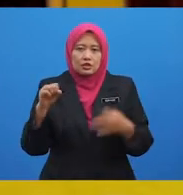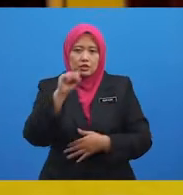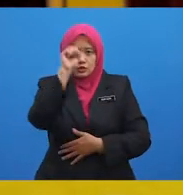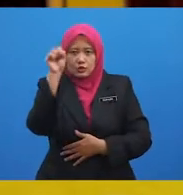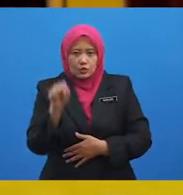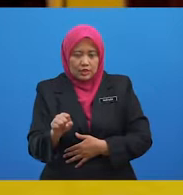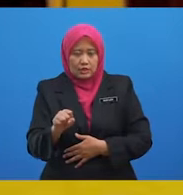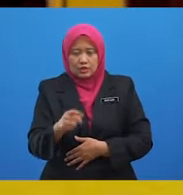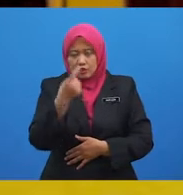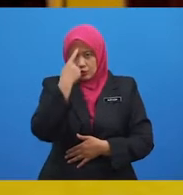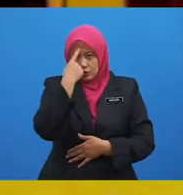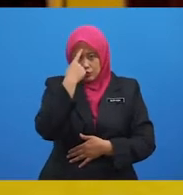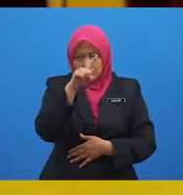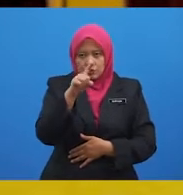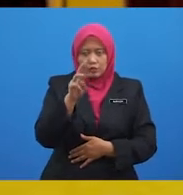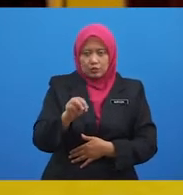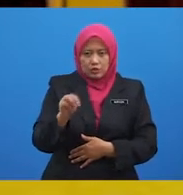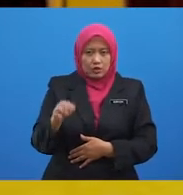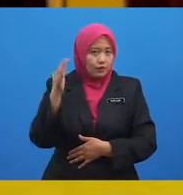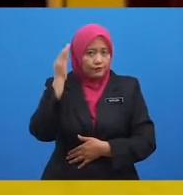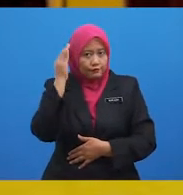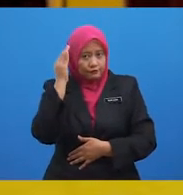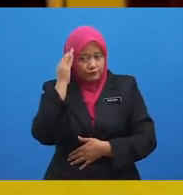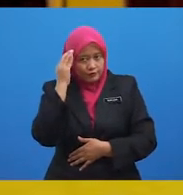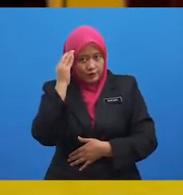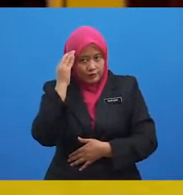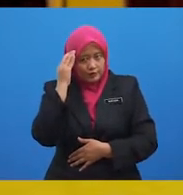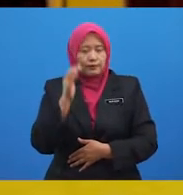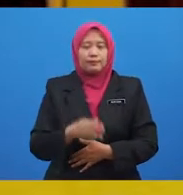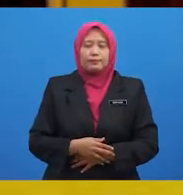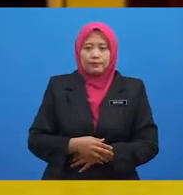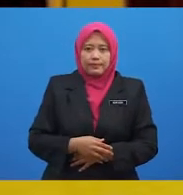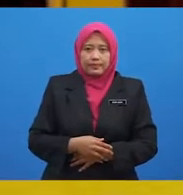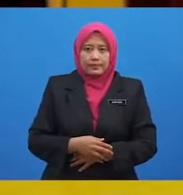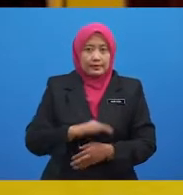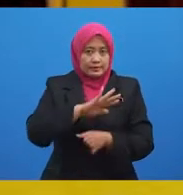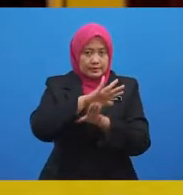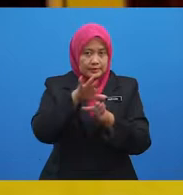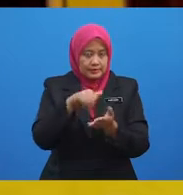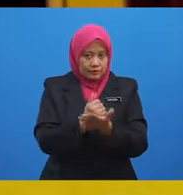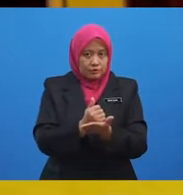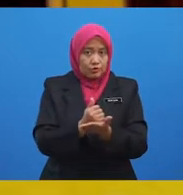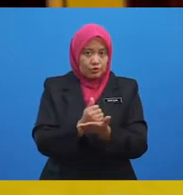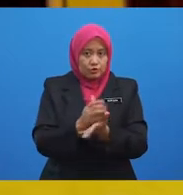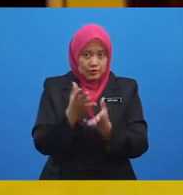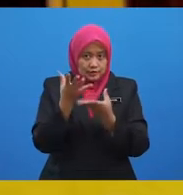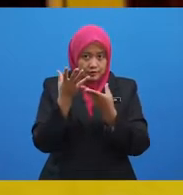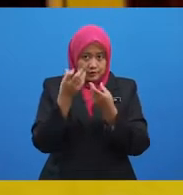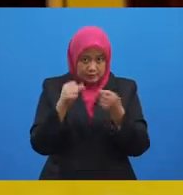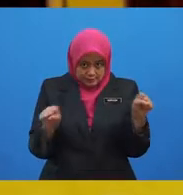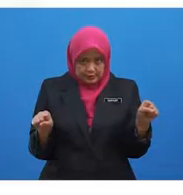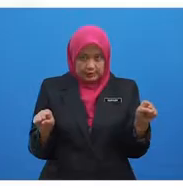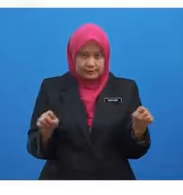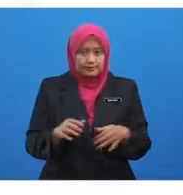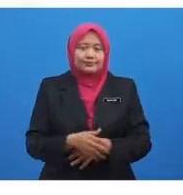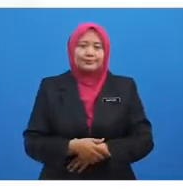pemahaman murid tentang seloka ini. Diharapkan agar murid-murid telah bersedia untuk menjawab soalan-soalan ini.